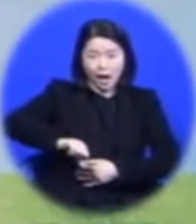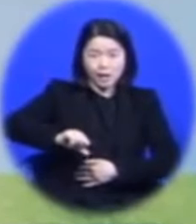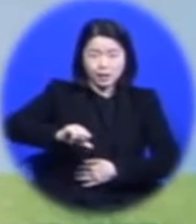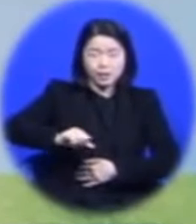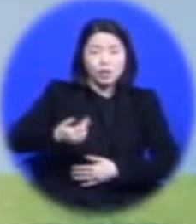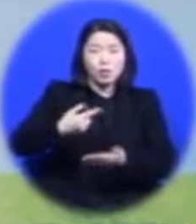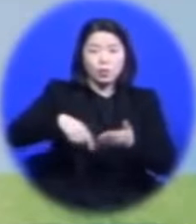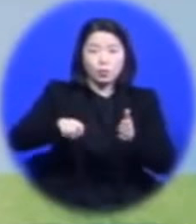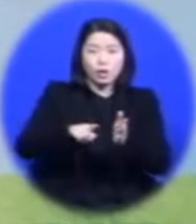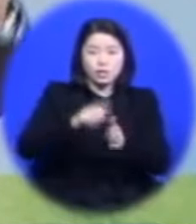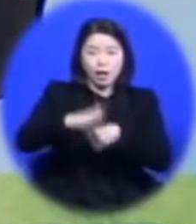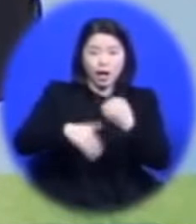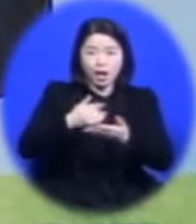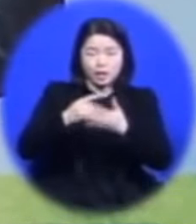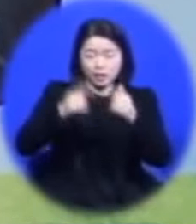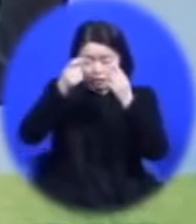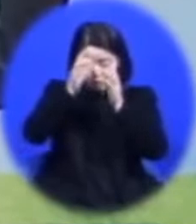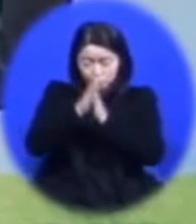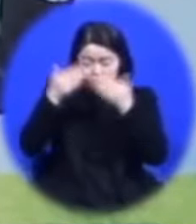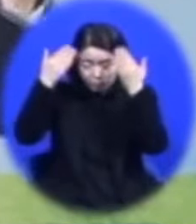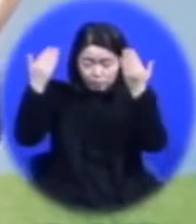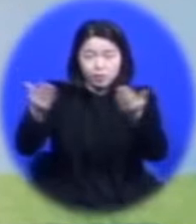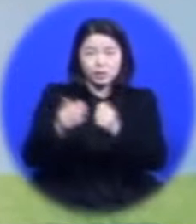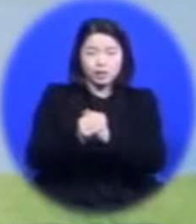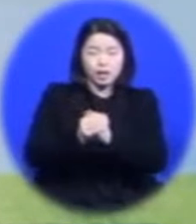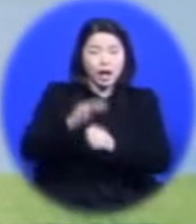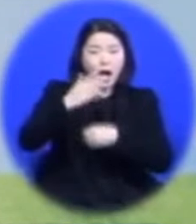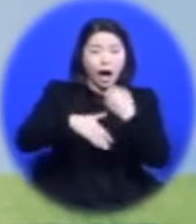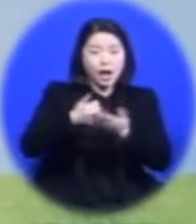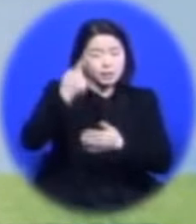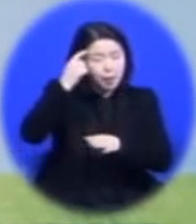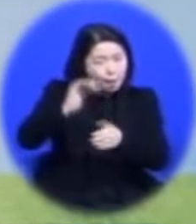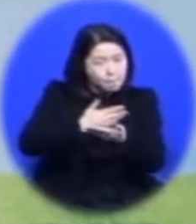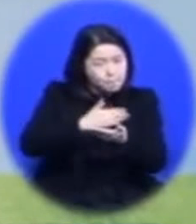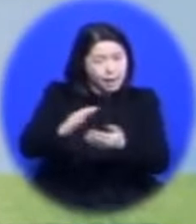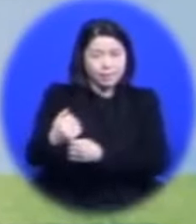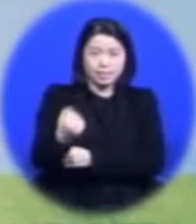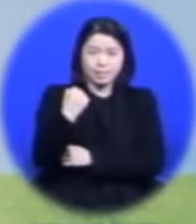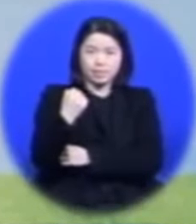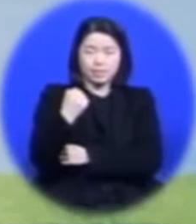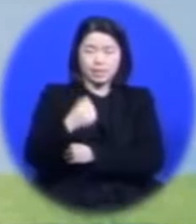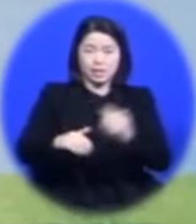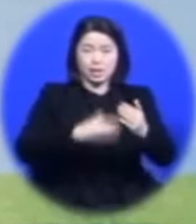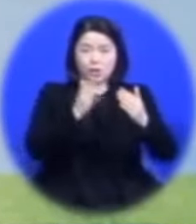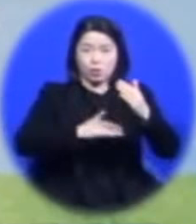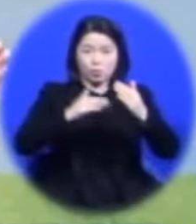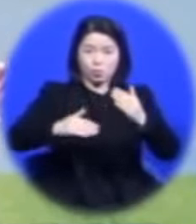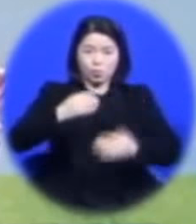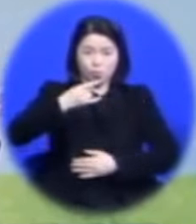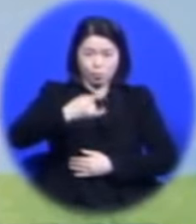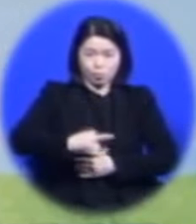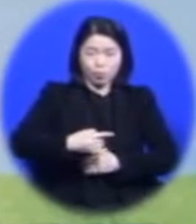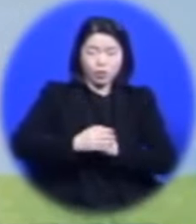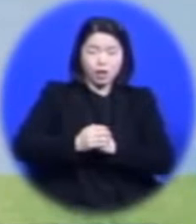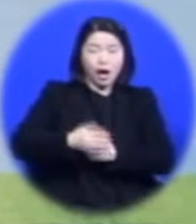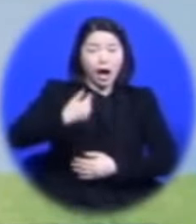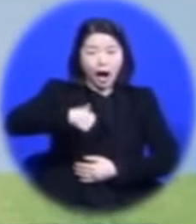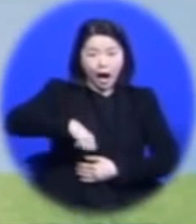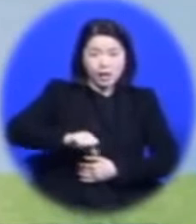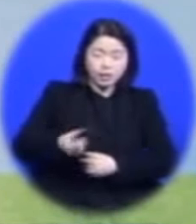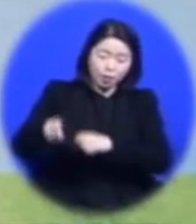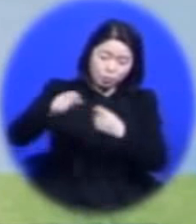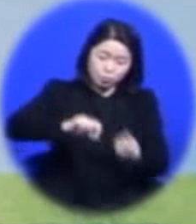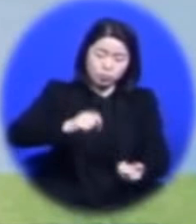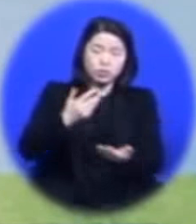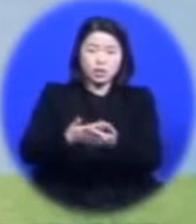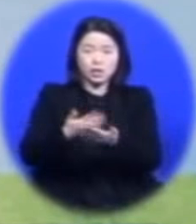위하여 하나님께 기도하기를 하나님의 판단력과 하나님의 공의를 아들에게 부어 달라고 그렇게 기도를